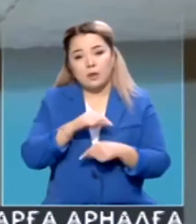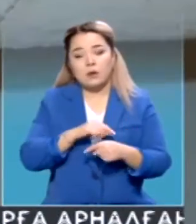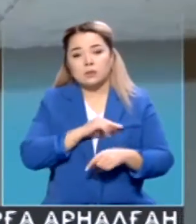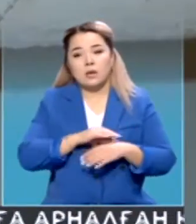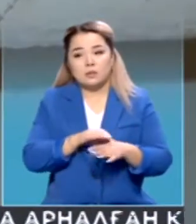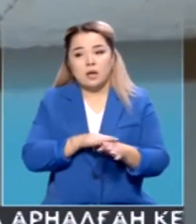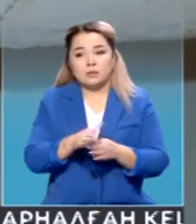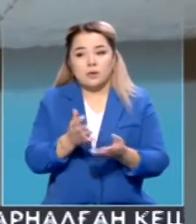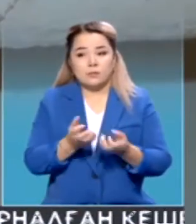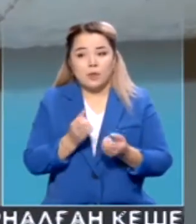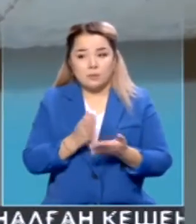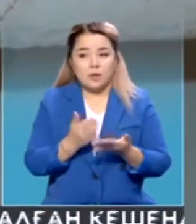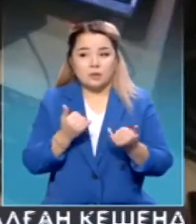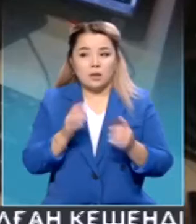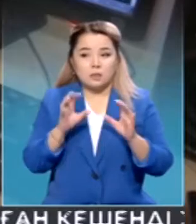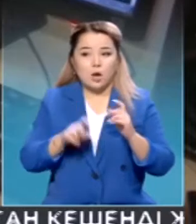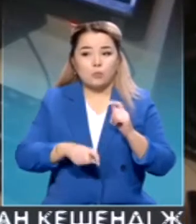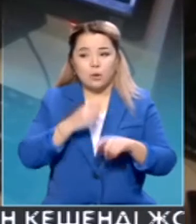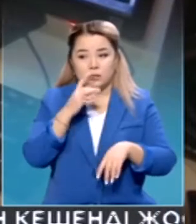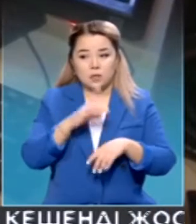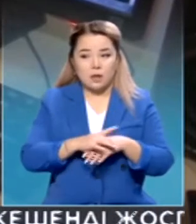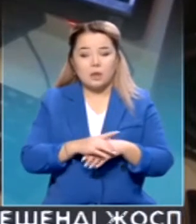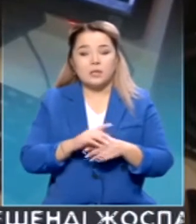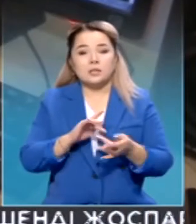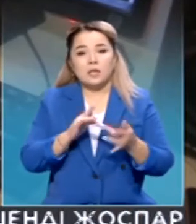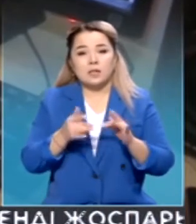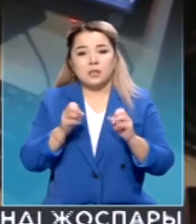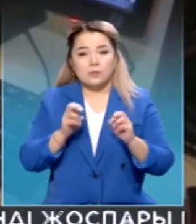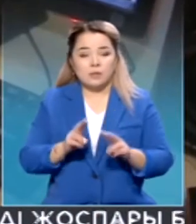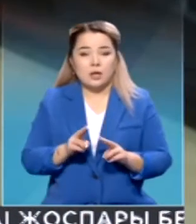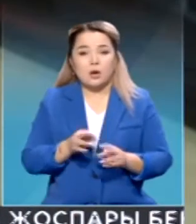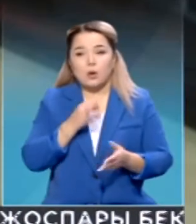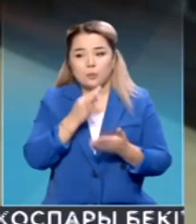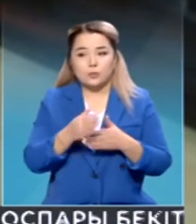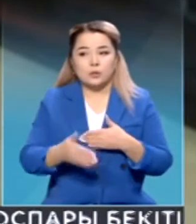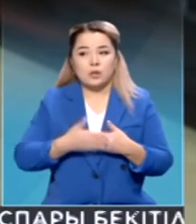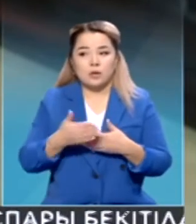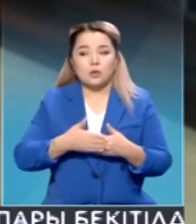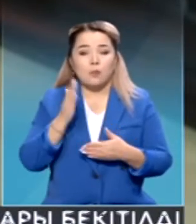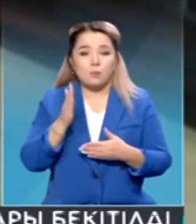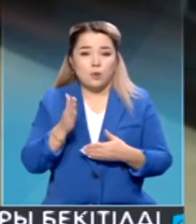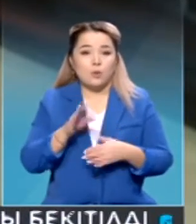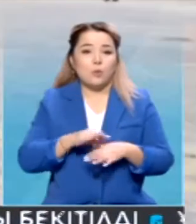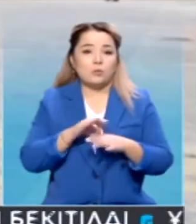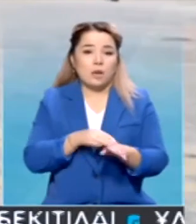қатысады. Мұндай заңбұзушылыққа барғандар интернет алаяқтармен бірдей қылмыстық жауапқа тартылады.